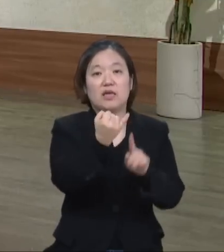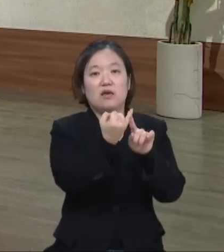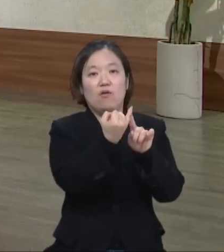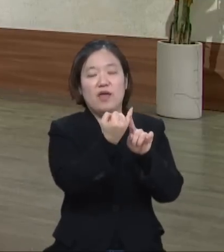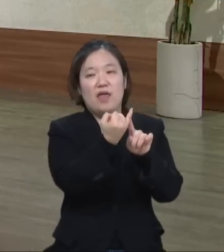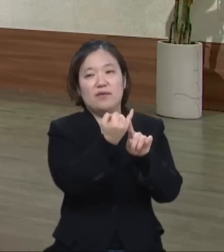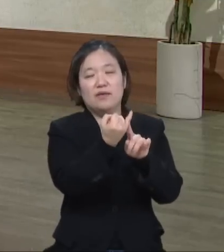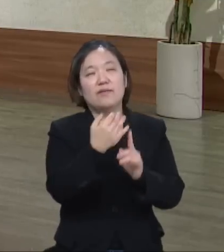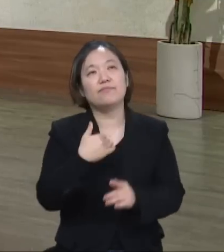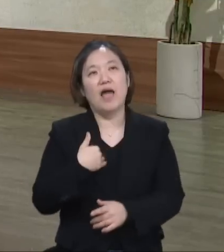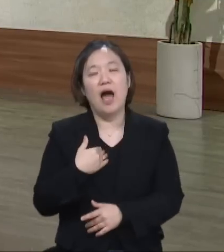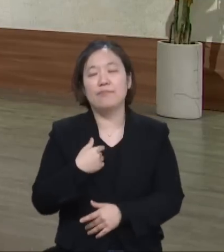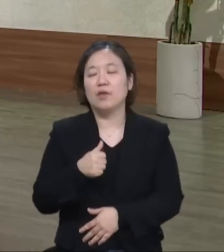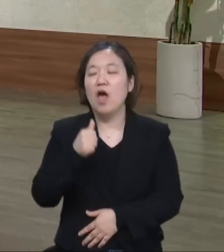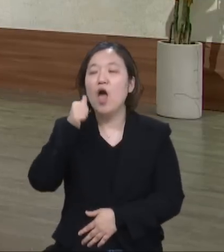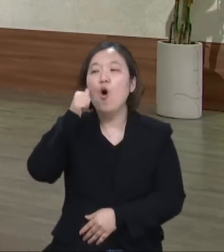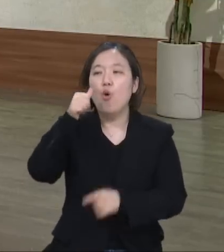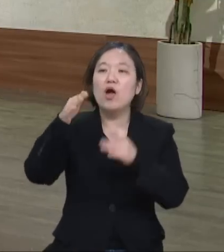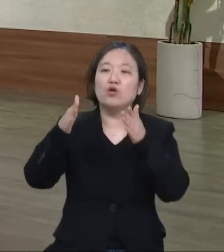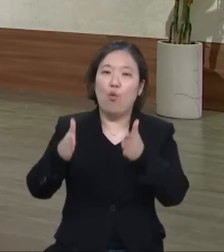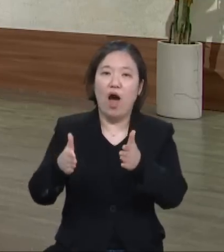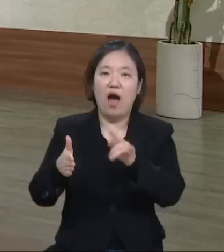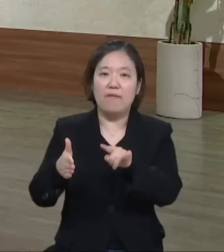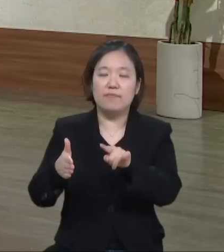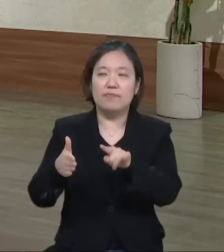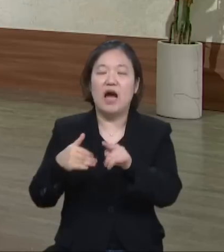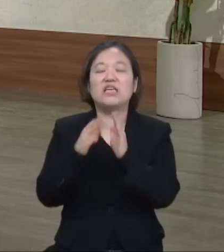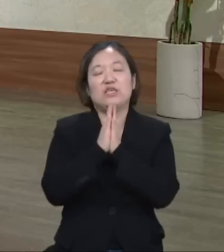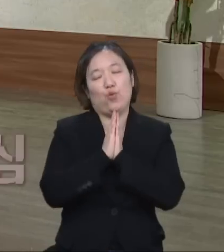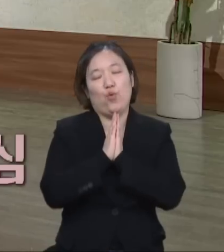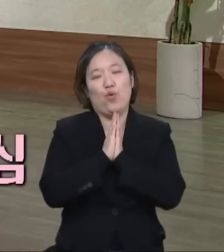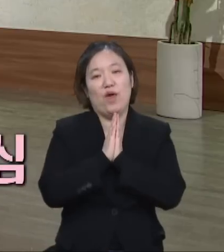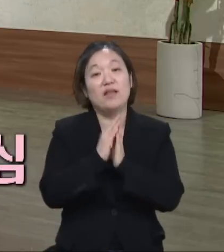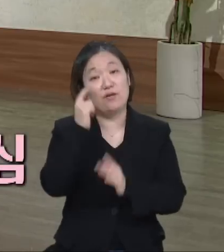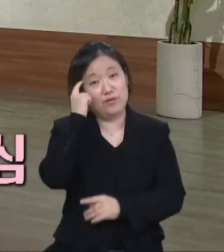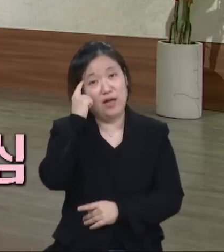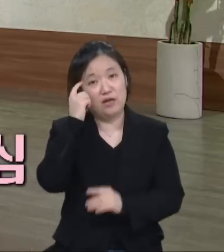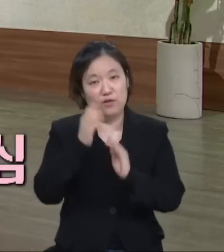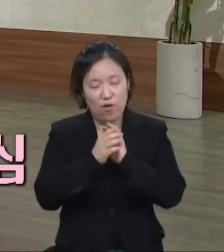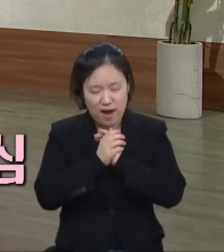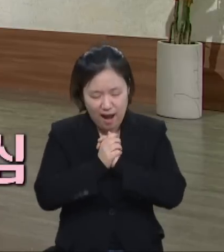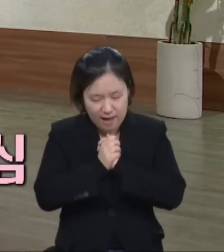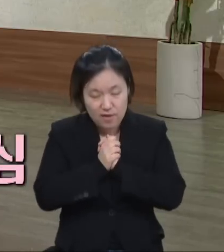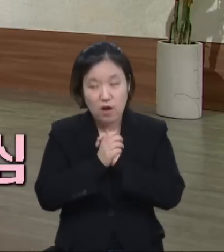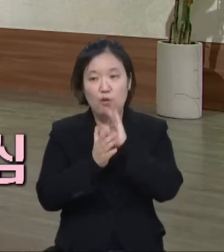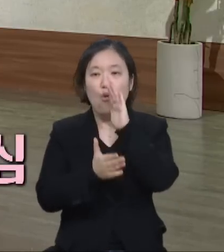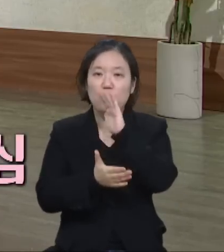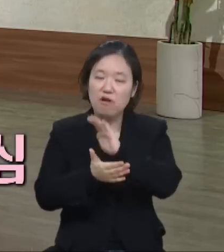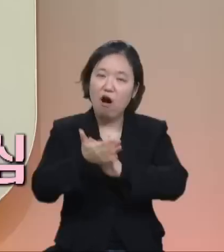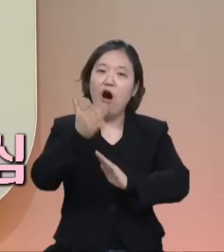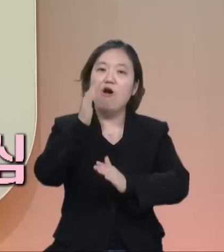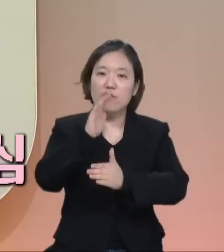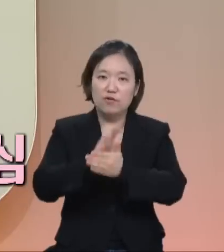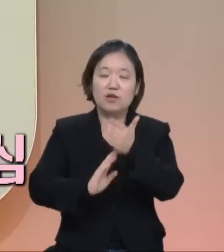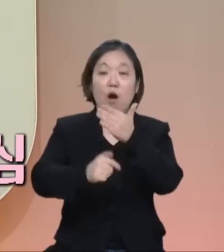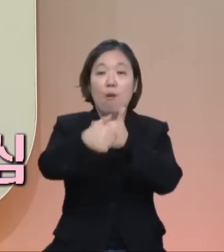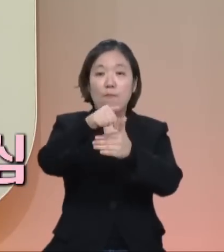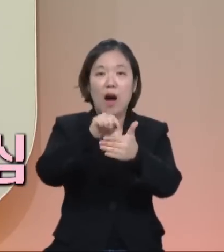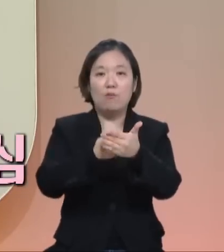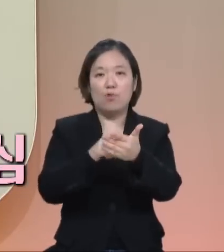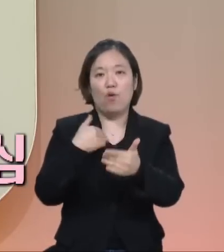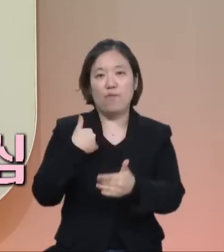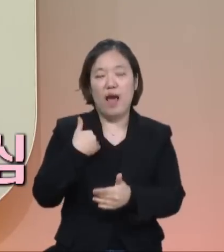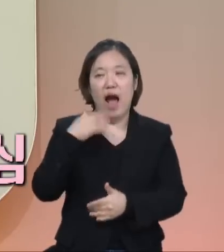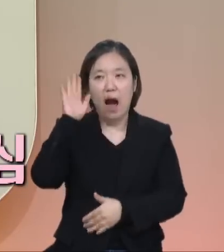5개월 동안 내가 한번 있는 힘껏 내가 기도해야 되겠다 내가 간절하고 정성스럽게 남은 기간 동안